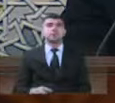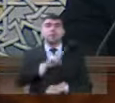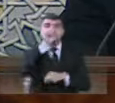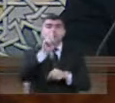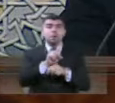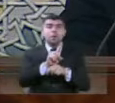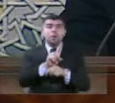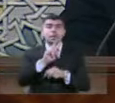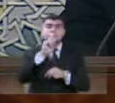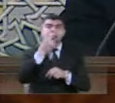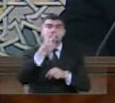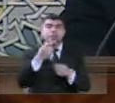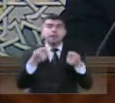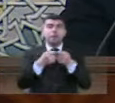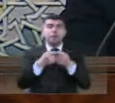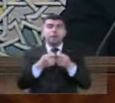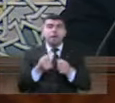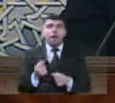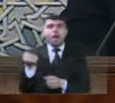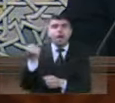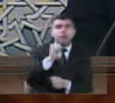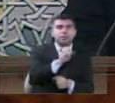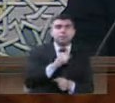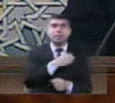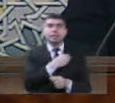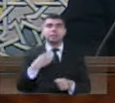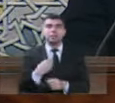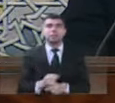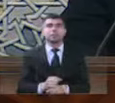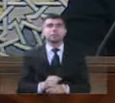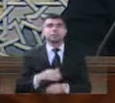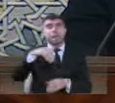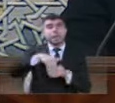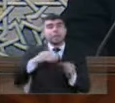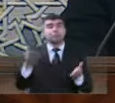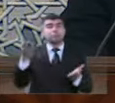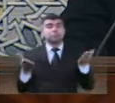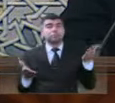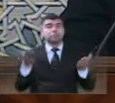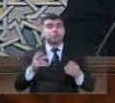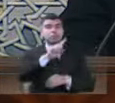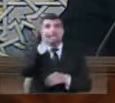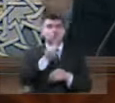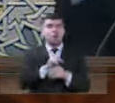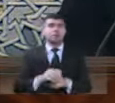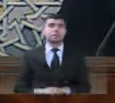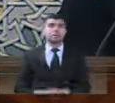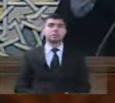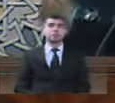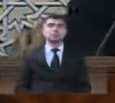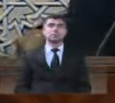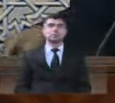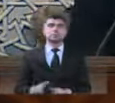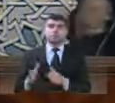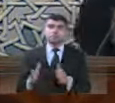خدمات صحيه للسيدات والساده النواب المحترمين من الفريق الاستقلالي الوحده والتعادليه. تفضلوا تفضل سيدنا المحترم.